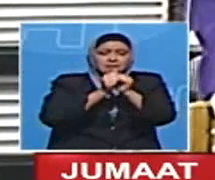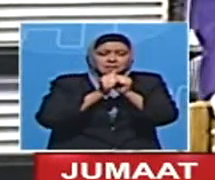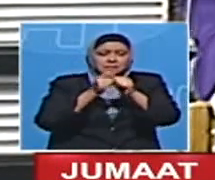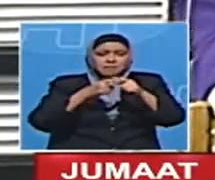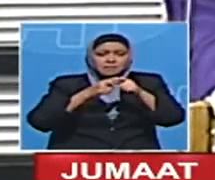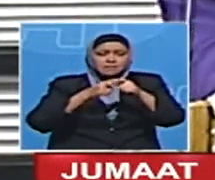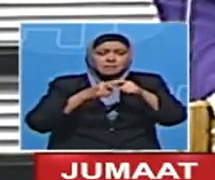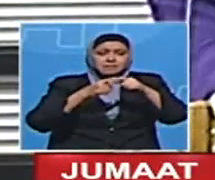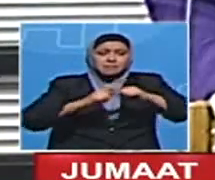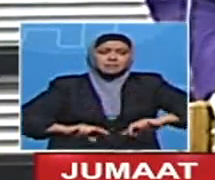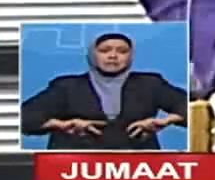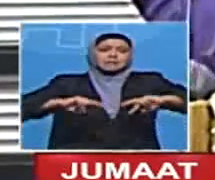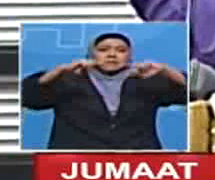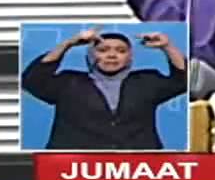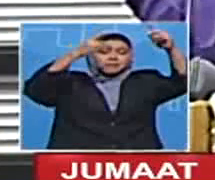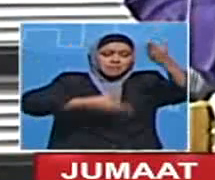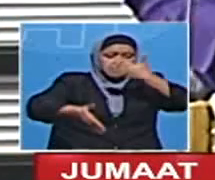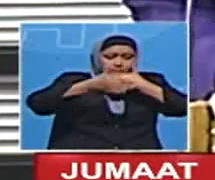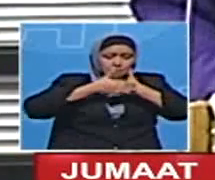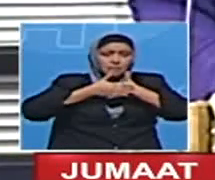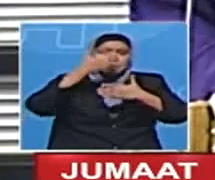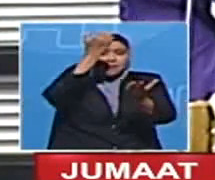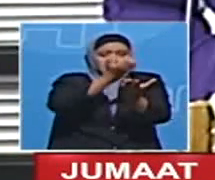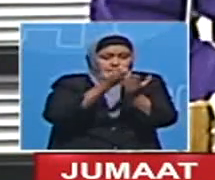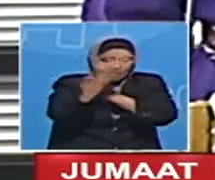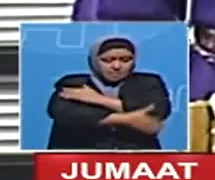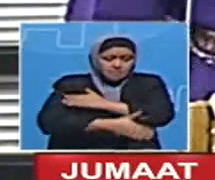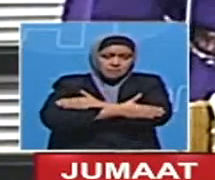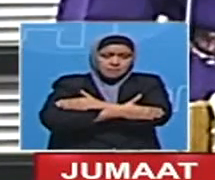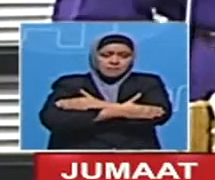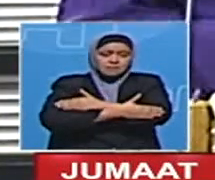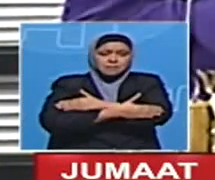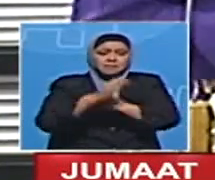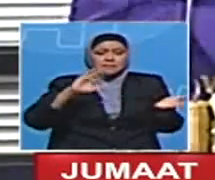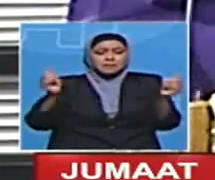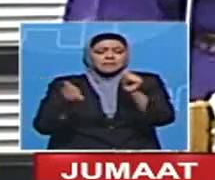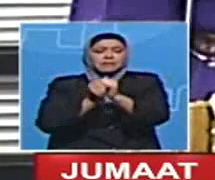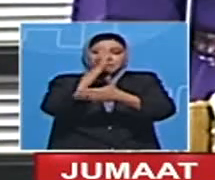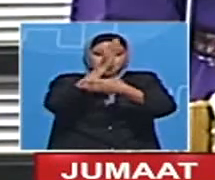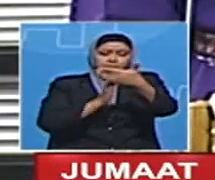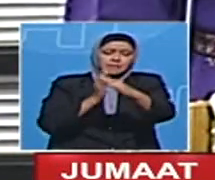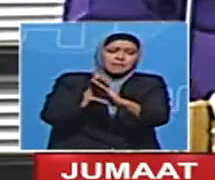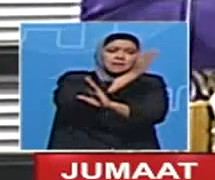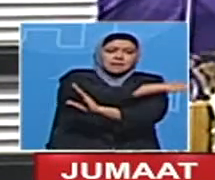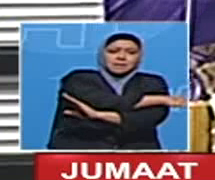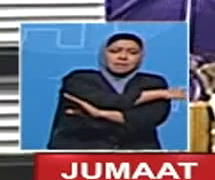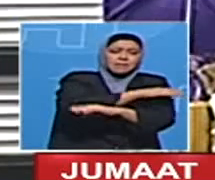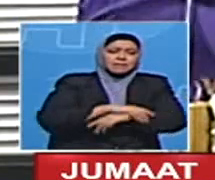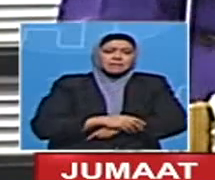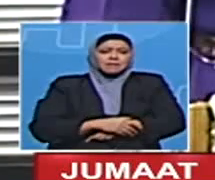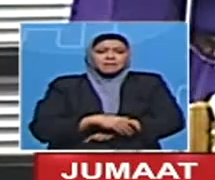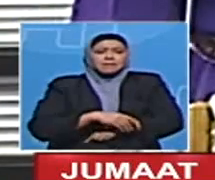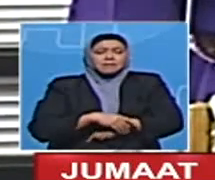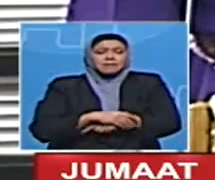kedudukan ekonomi negara dari mana ia berada separuh dekad lalu Tuan yang di-pertua pencapaian